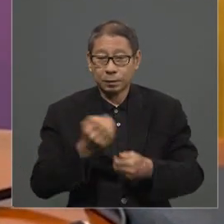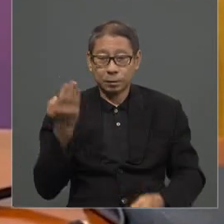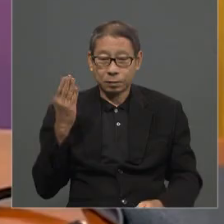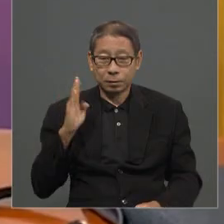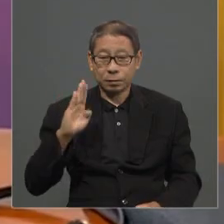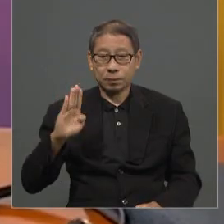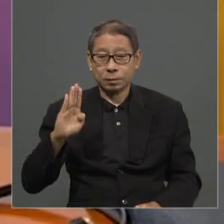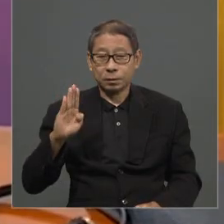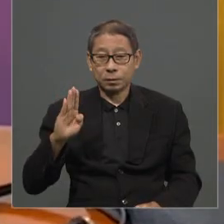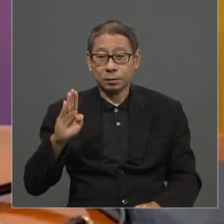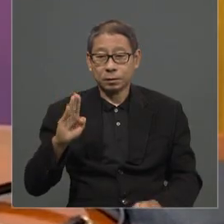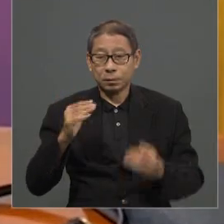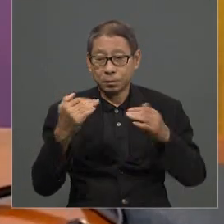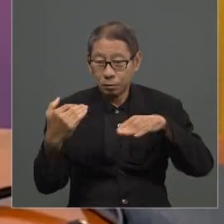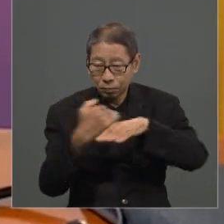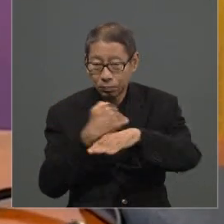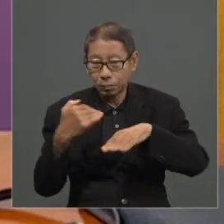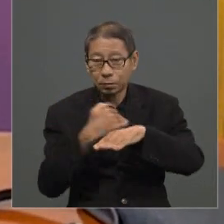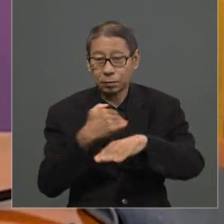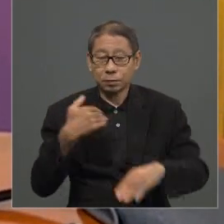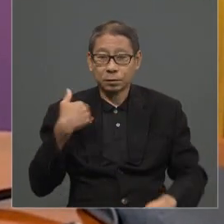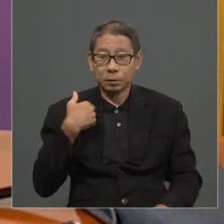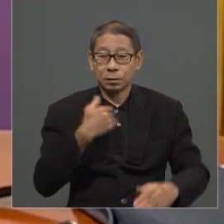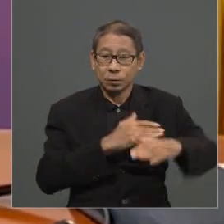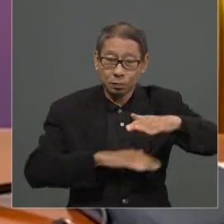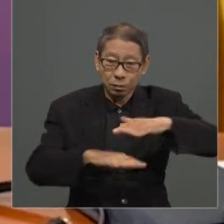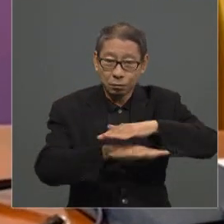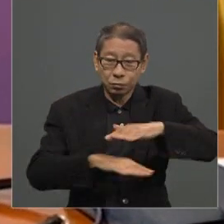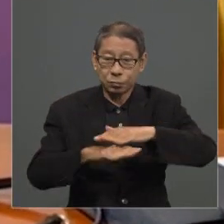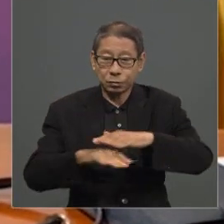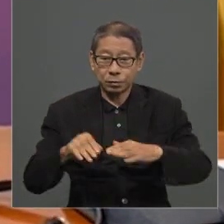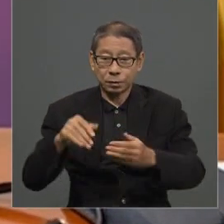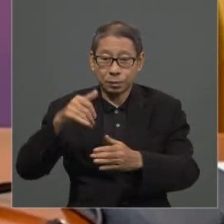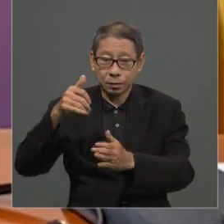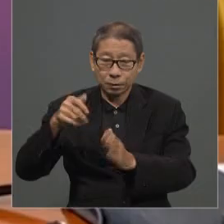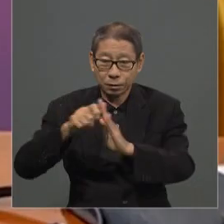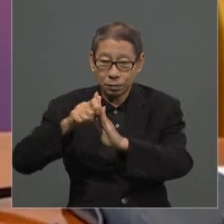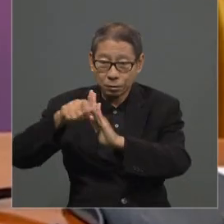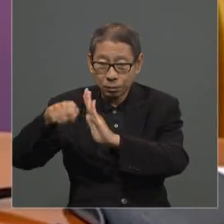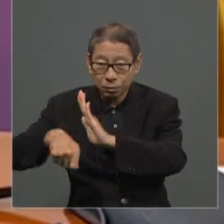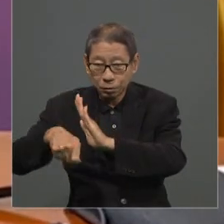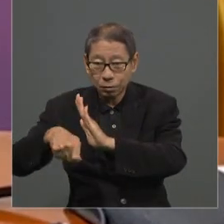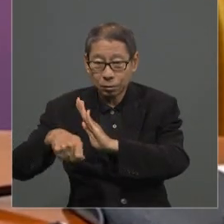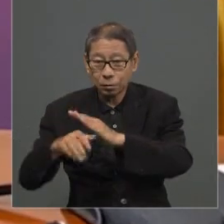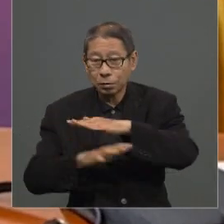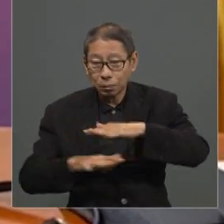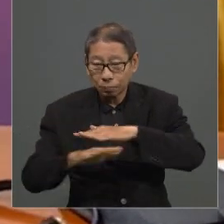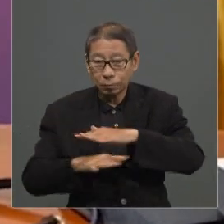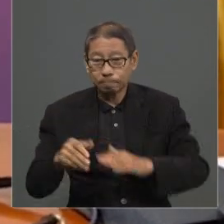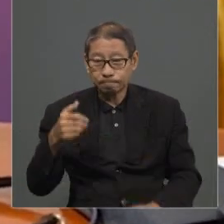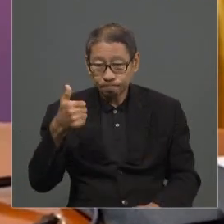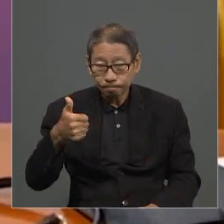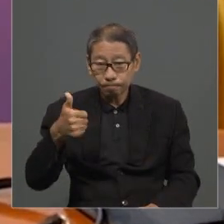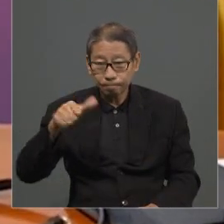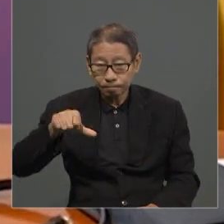นส่ง และเห็นว่ามีข้อมูลไปโผล่อยู่ที่โคราชนี่คือข้อเท็จจริงนี่คือที่ได้รับรายงานเป็นยังไงบ้างคะ